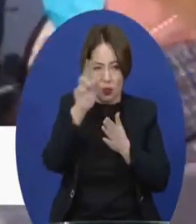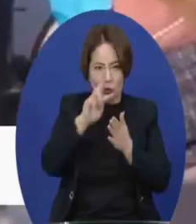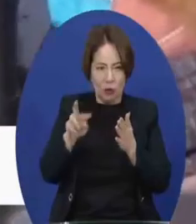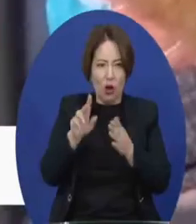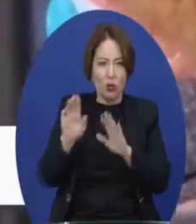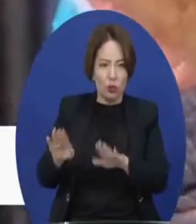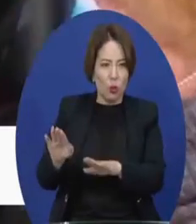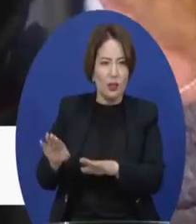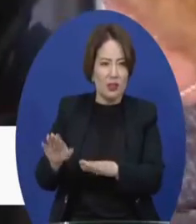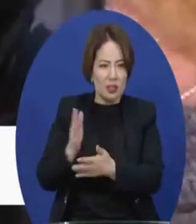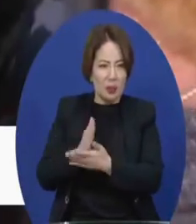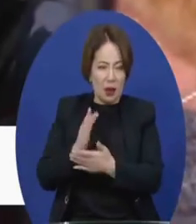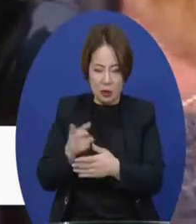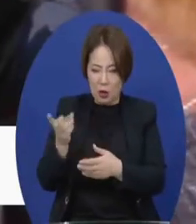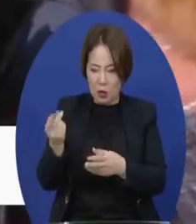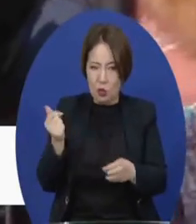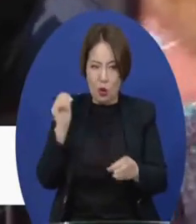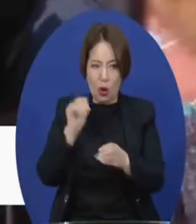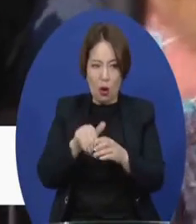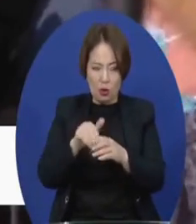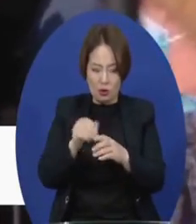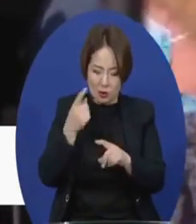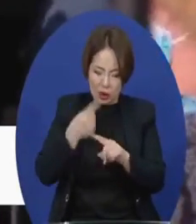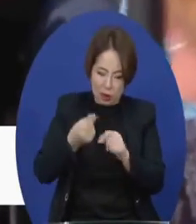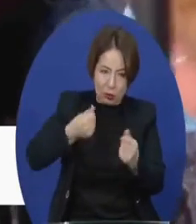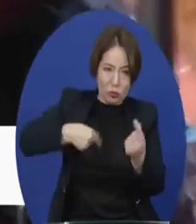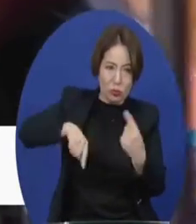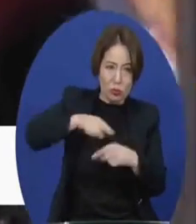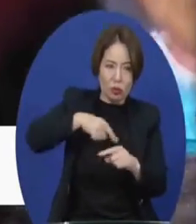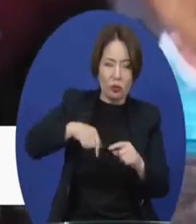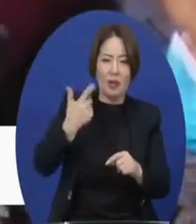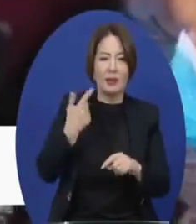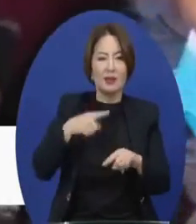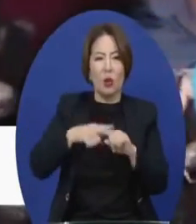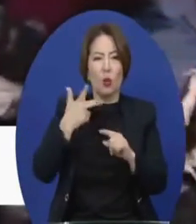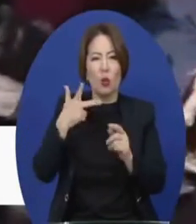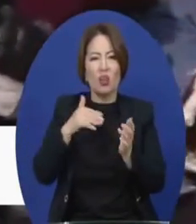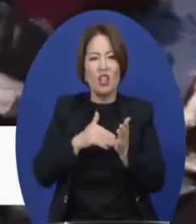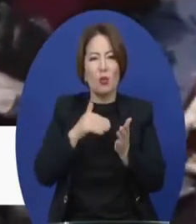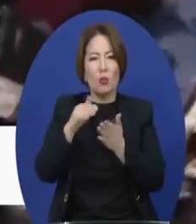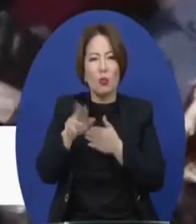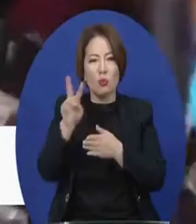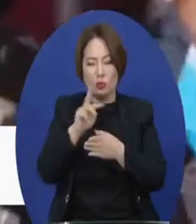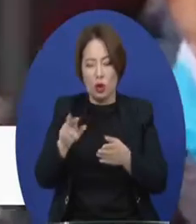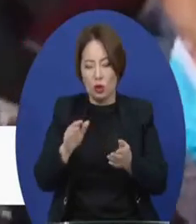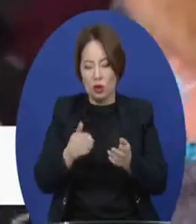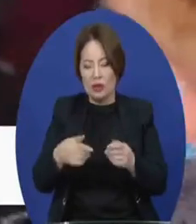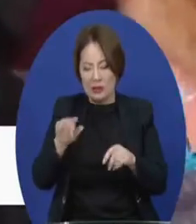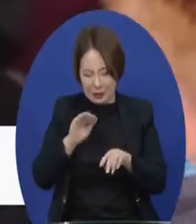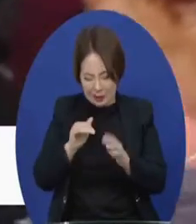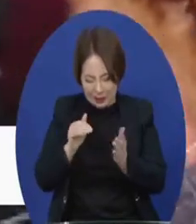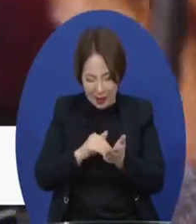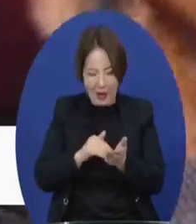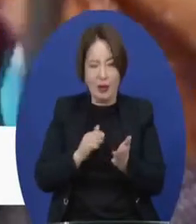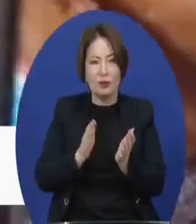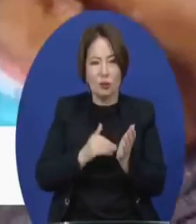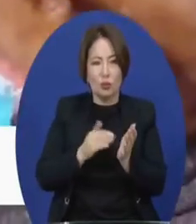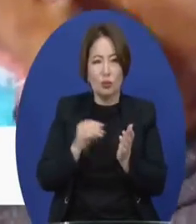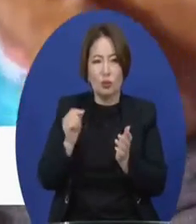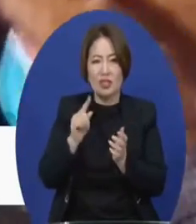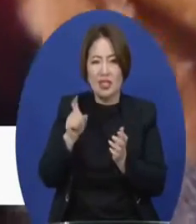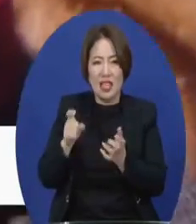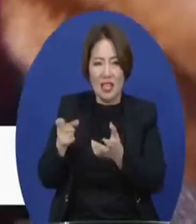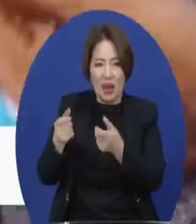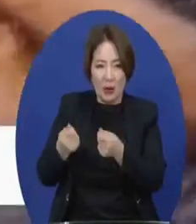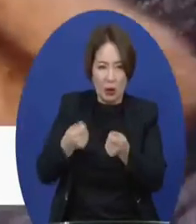байгаа. Энэ нь оруулсан хөрөнгө оруулалтаа нөхөхөд дахиад 3 тэрбум Америк доллар дахиж бид одоо зээл хийж